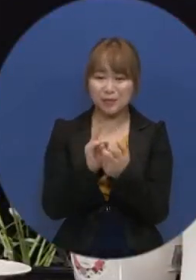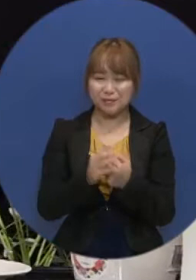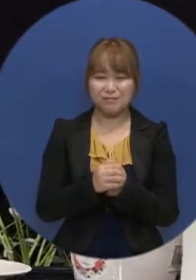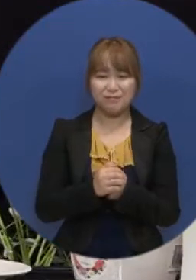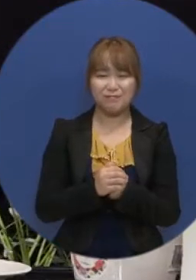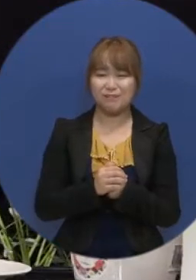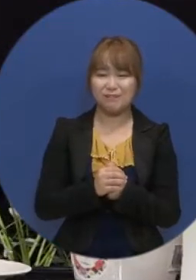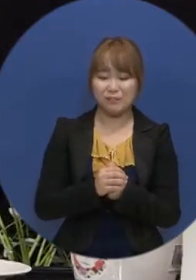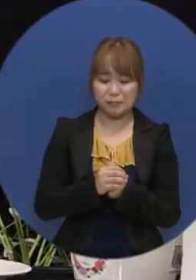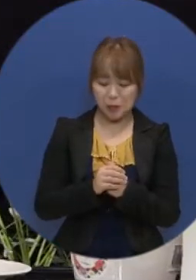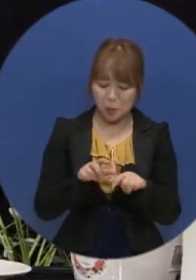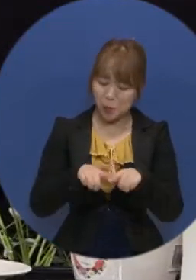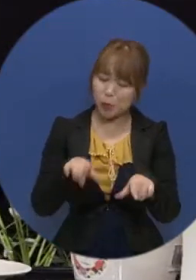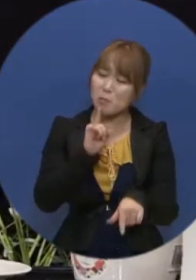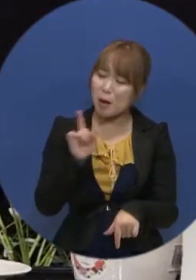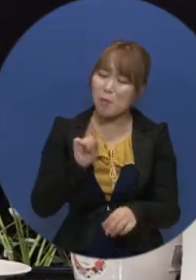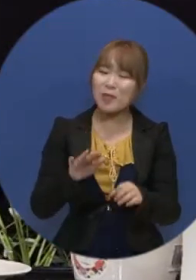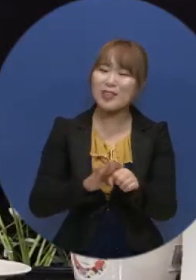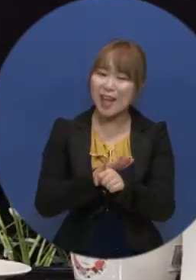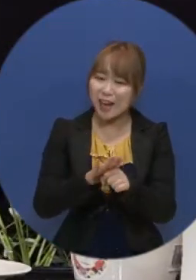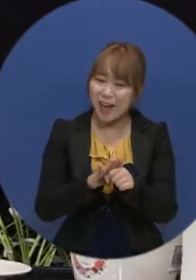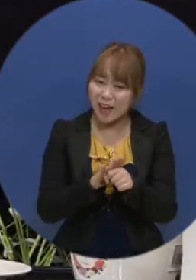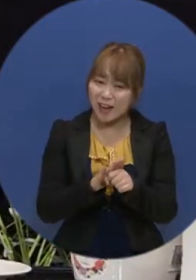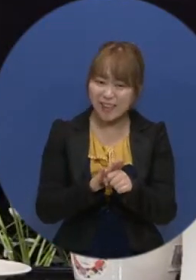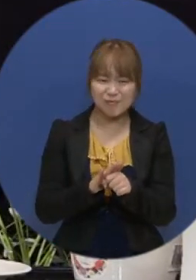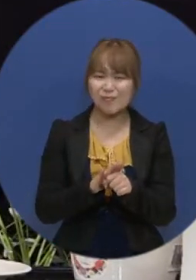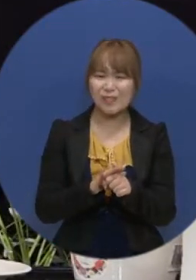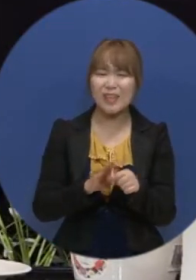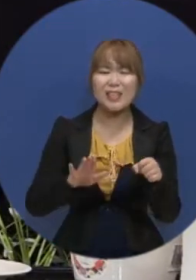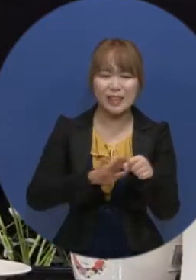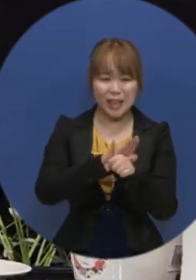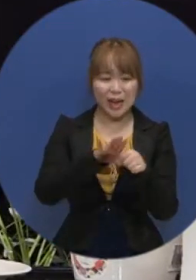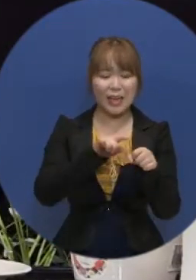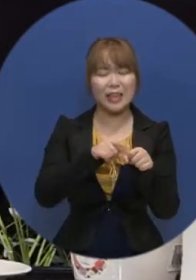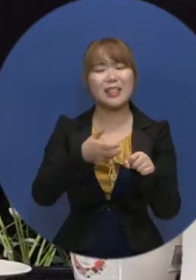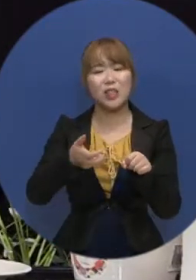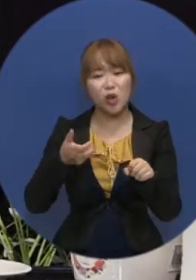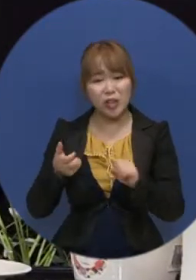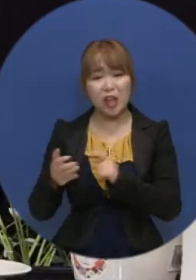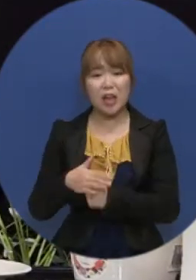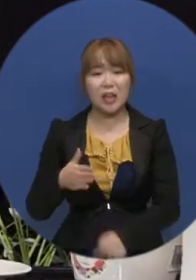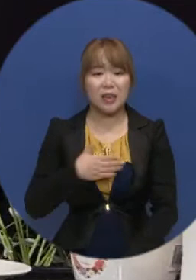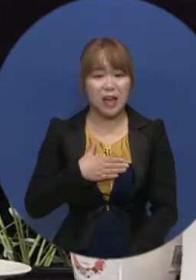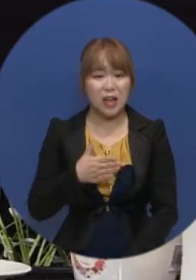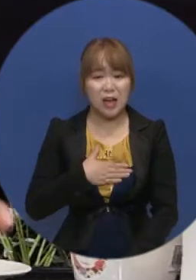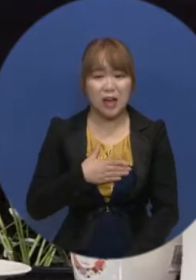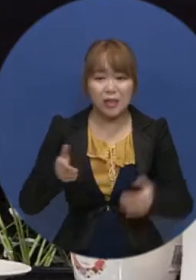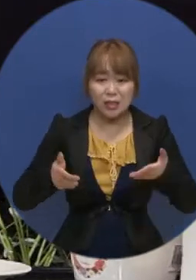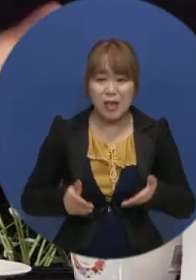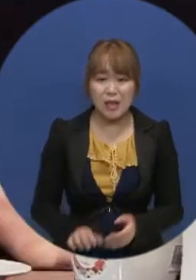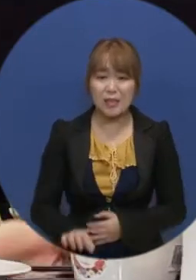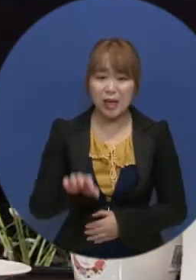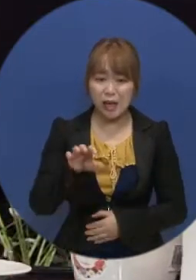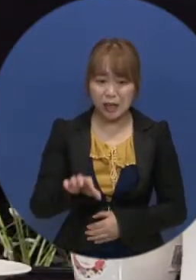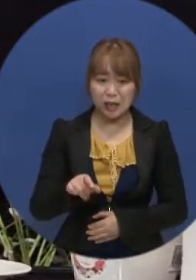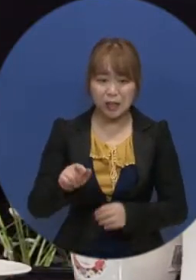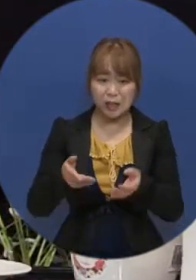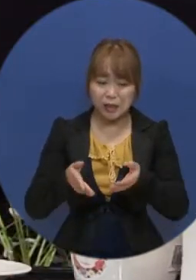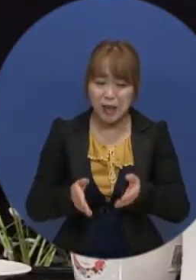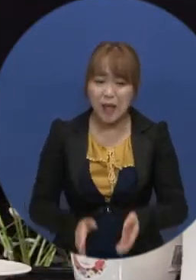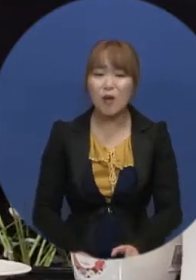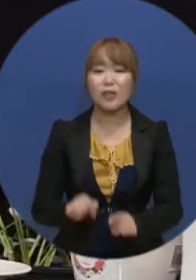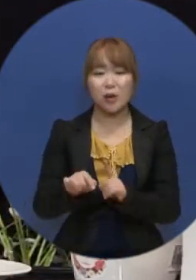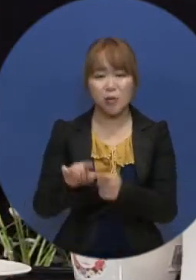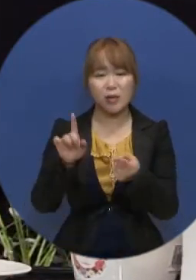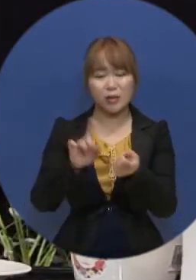뭐 흔히 말하면 사랑이라고 그러는데 네네. 사랑 이전에 네. 자기야 세상에 태어난 걸